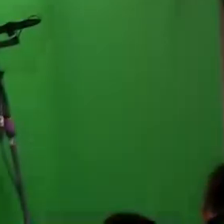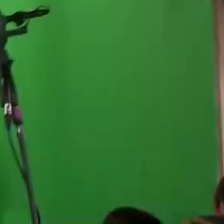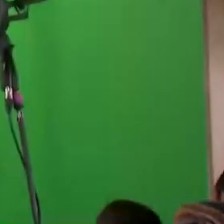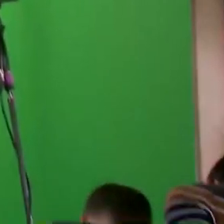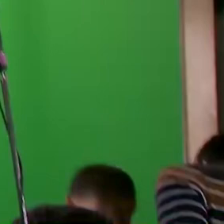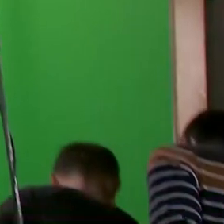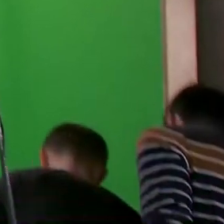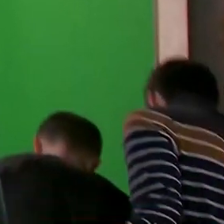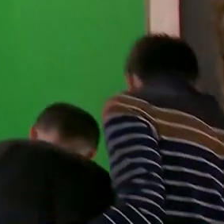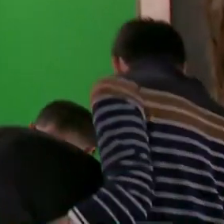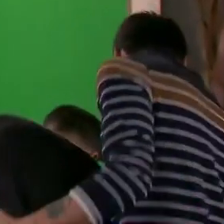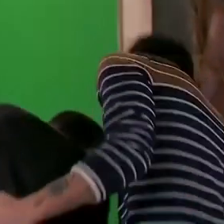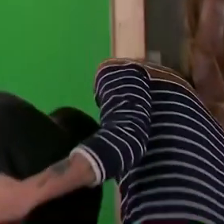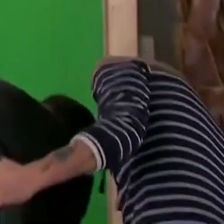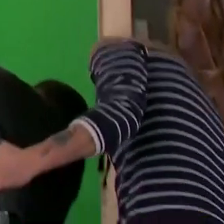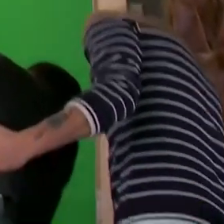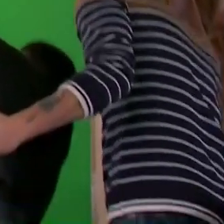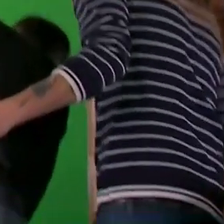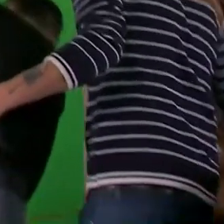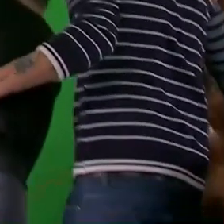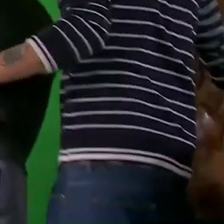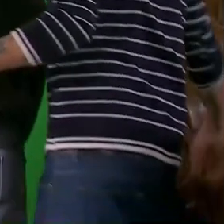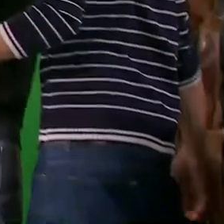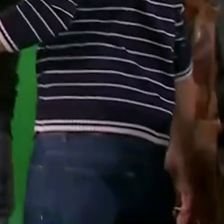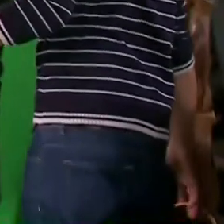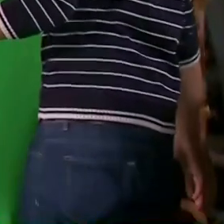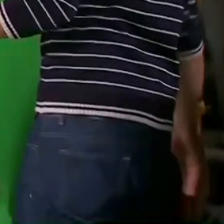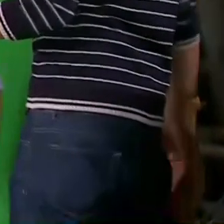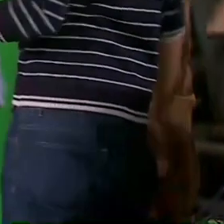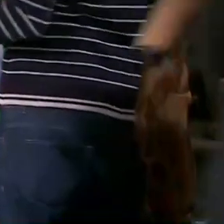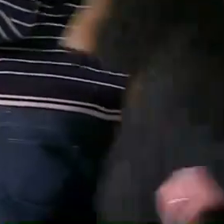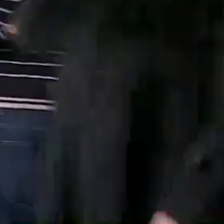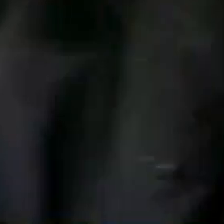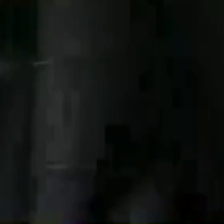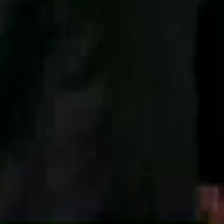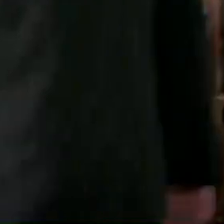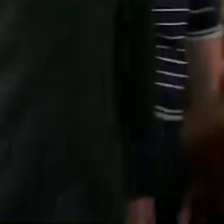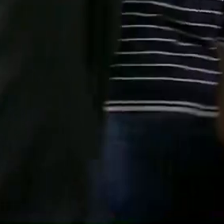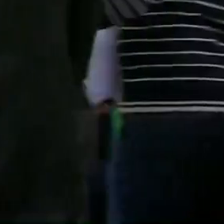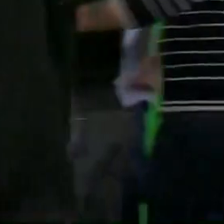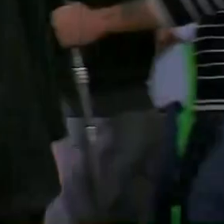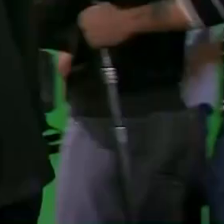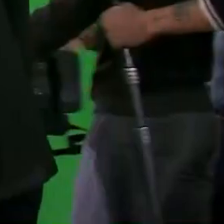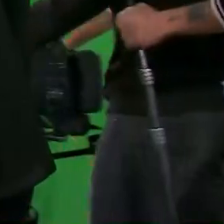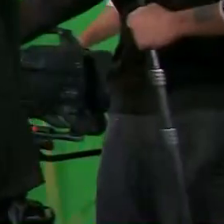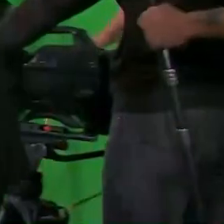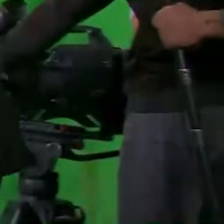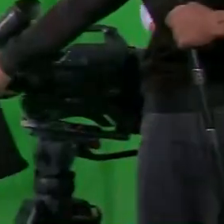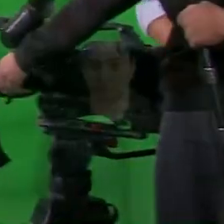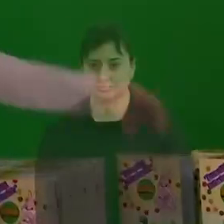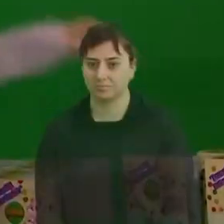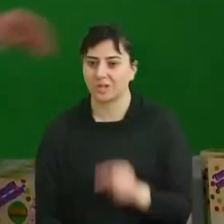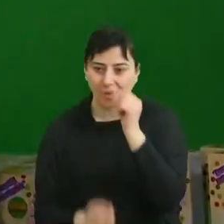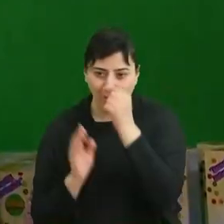Yeşil bir duvarın önünde mama reklamının çekim hazırlıkları yapılıyor. Duhanlar çekimin yapılacağı platoya geldiler.